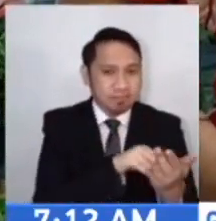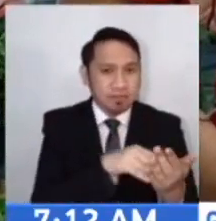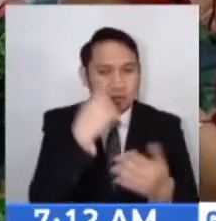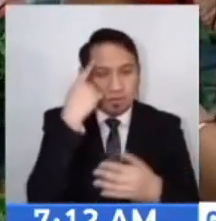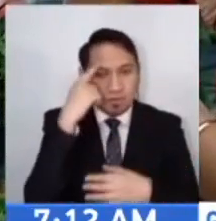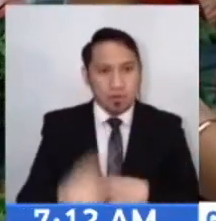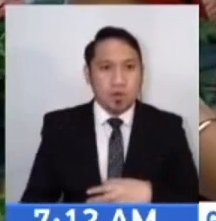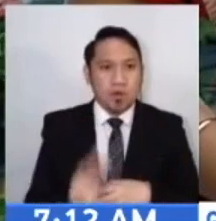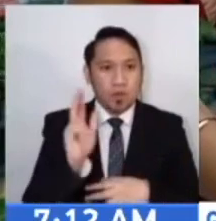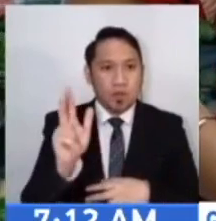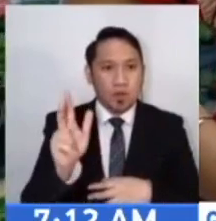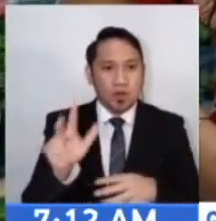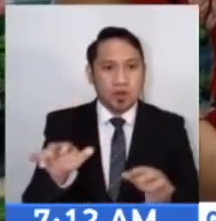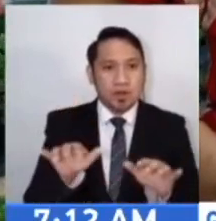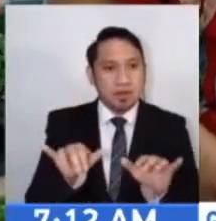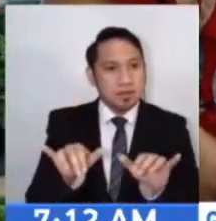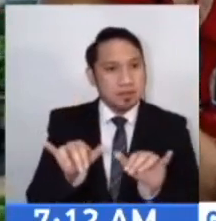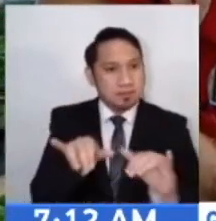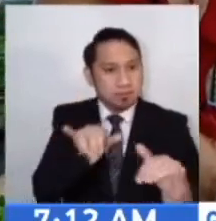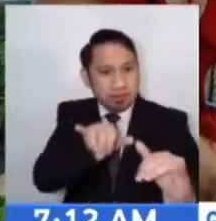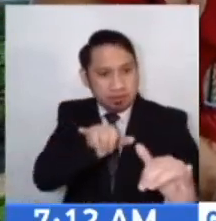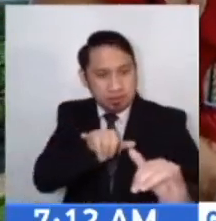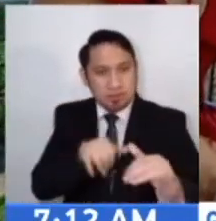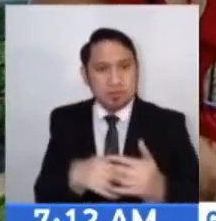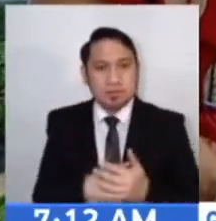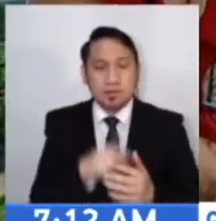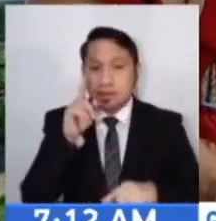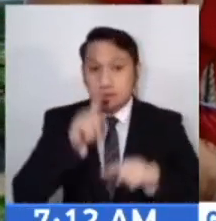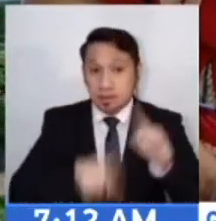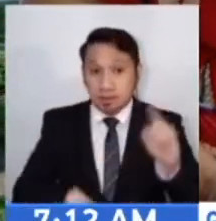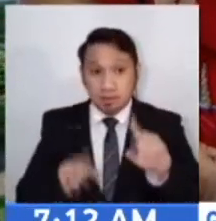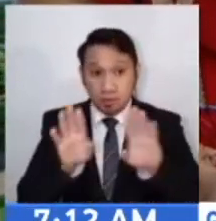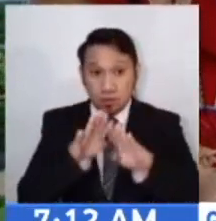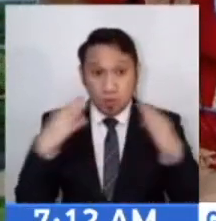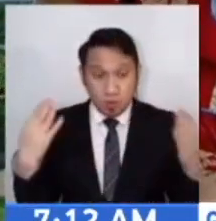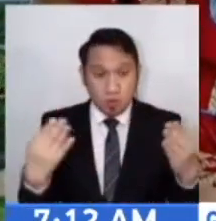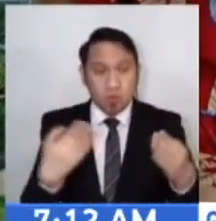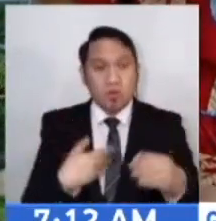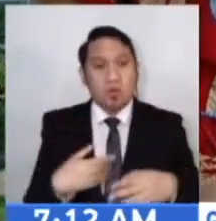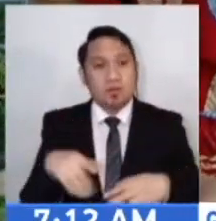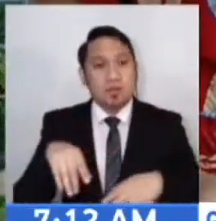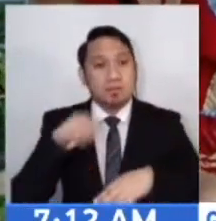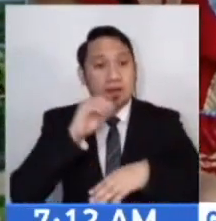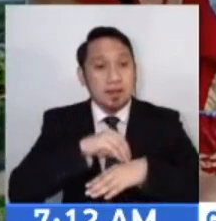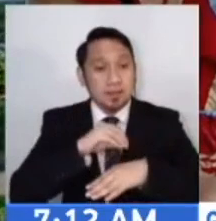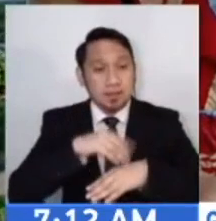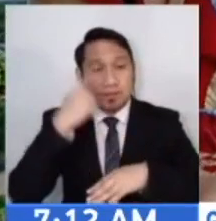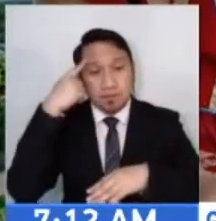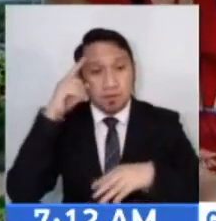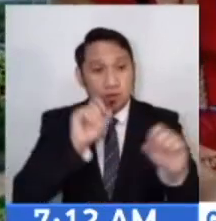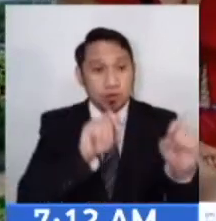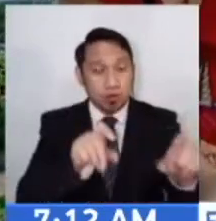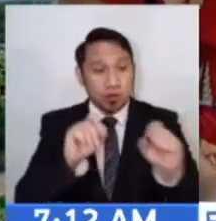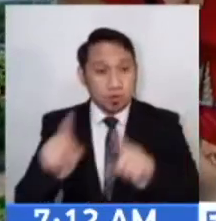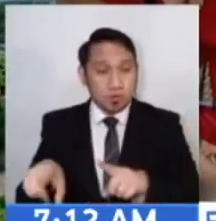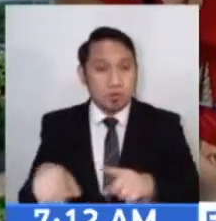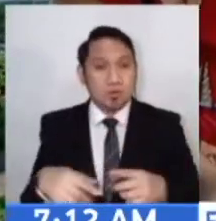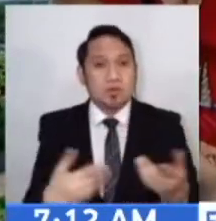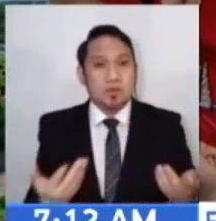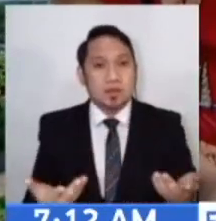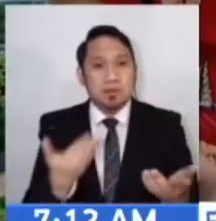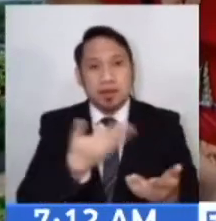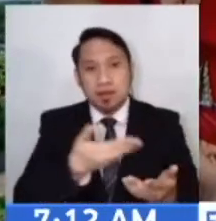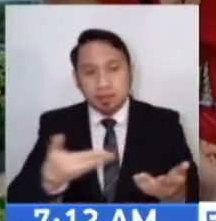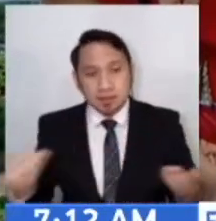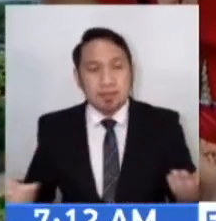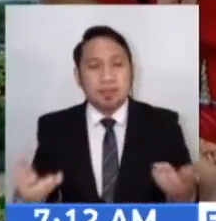polling precinct. Hindi rin po pwede ang pagbubukas ng mga booth o tindahan para magbenta ng merchandise, pati pagkain at